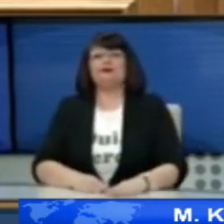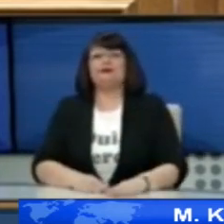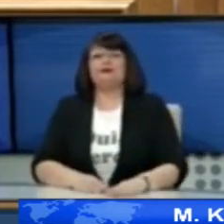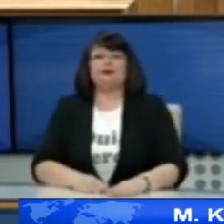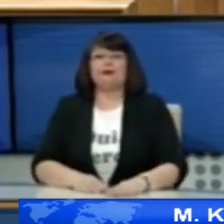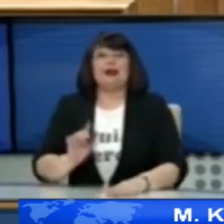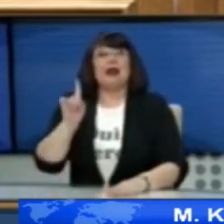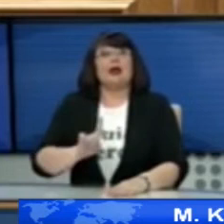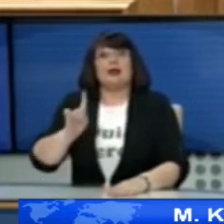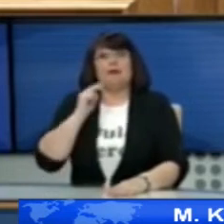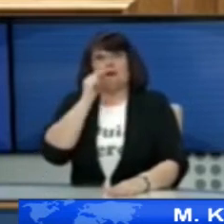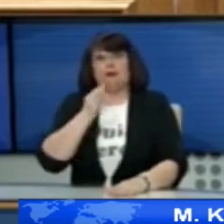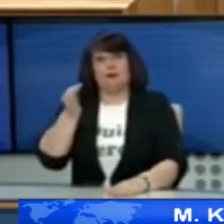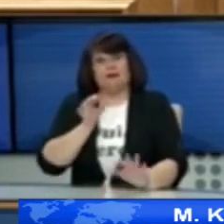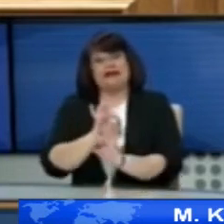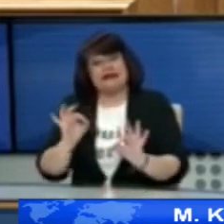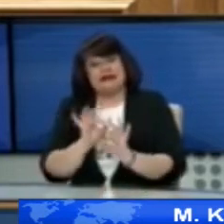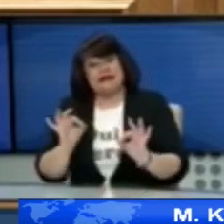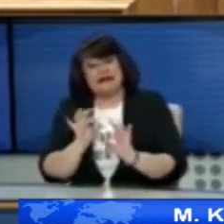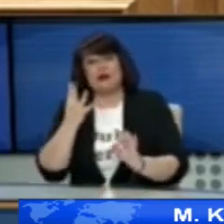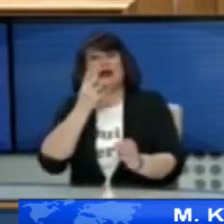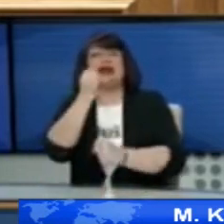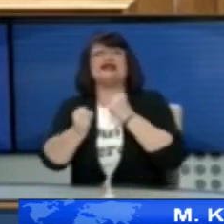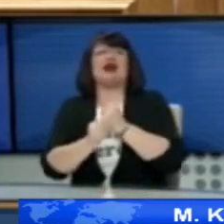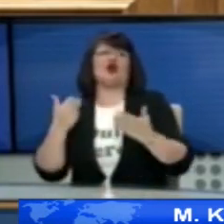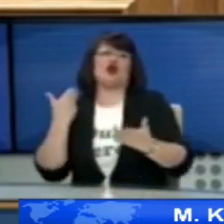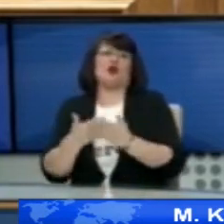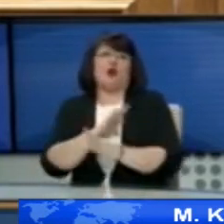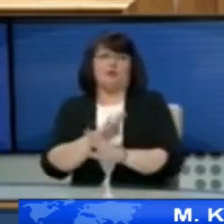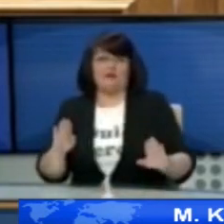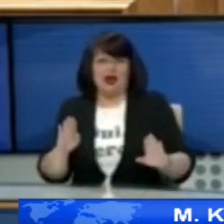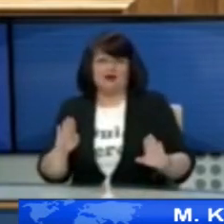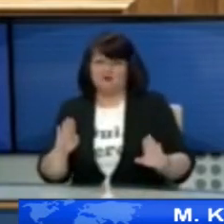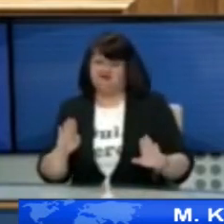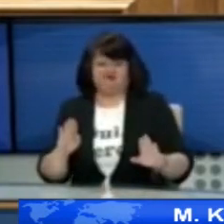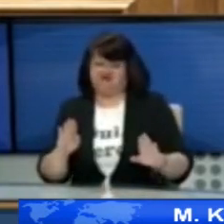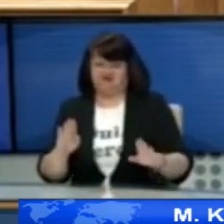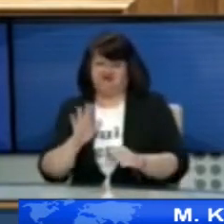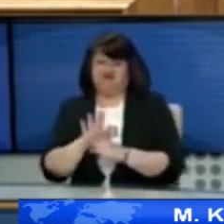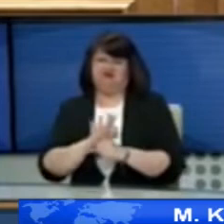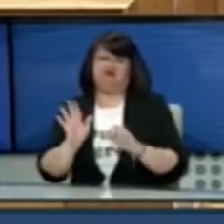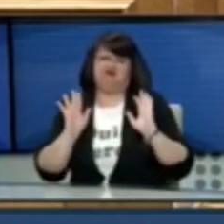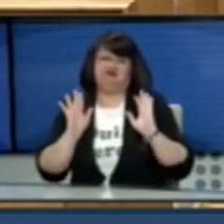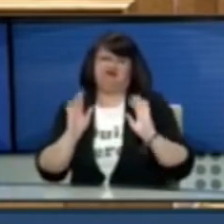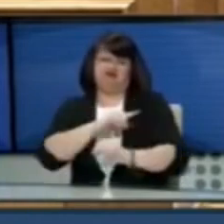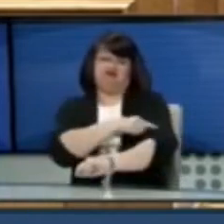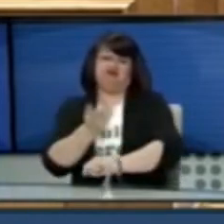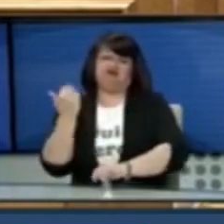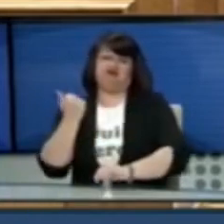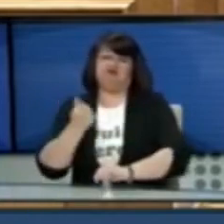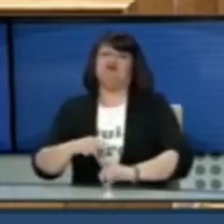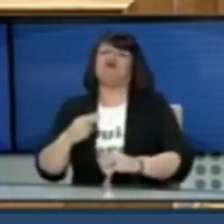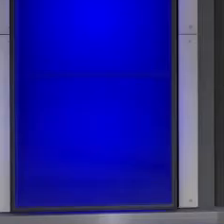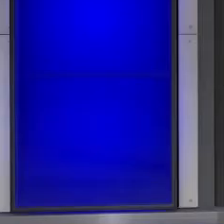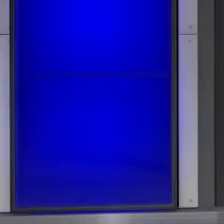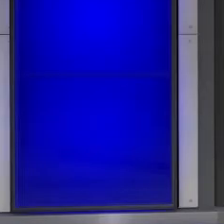αφιδώς μοίραζε ο κύριος Πρωθυπουργός ότι θα εξαντλήσει τετραετία έχουν εξαντλήσει προπολού και τη δυναμική αλλά και την αξιοπιστία